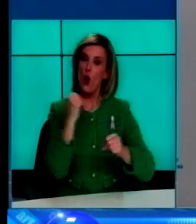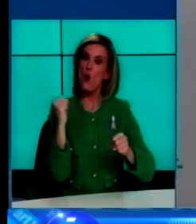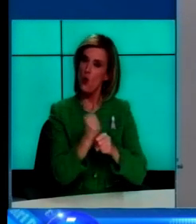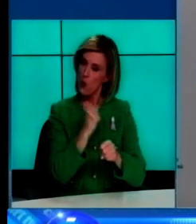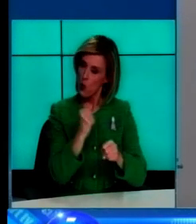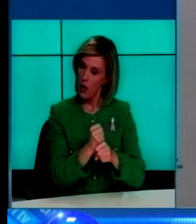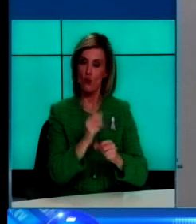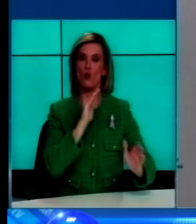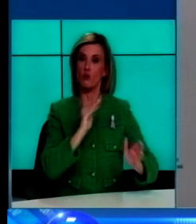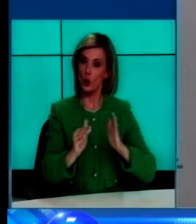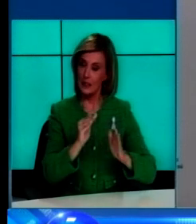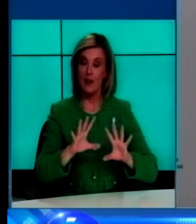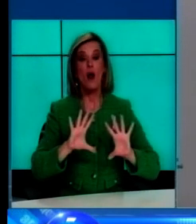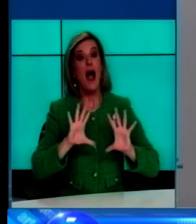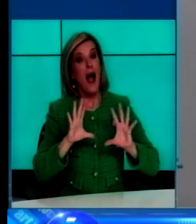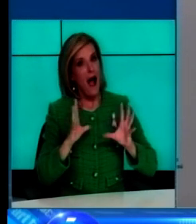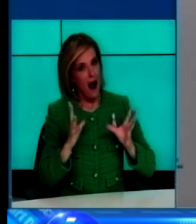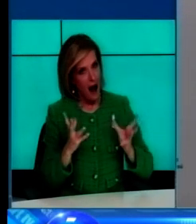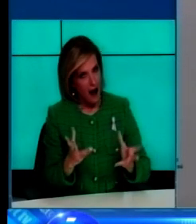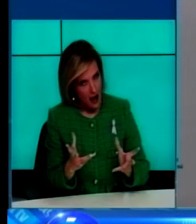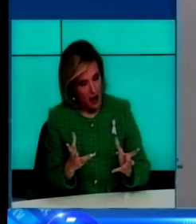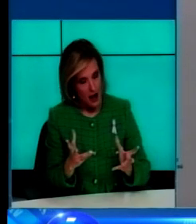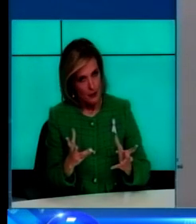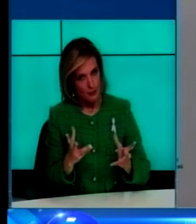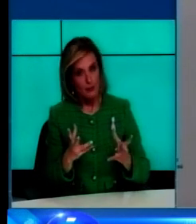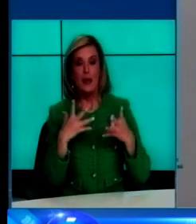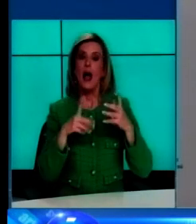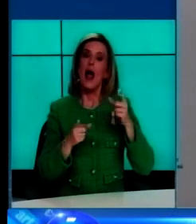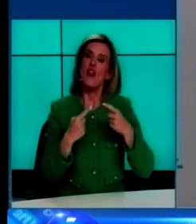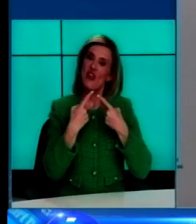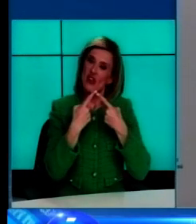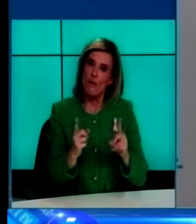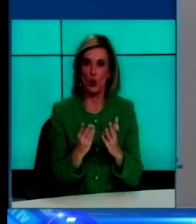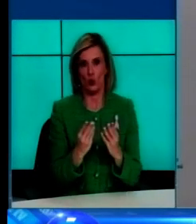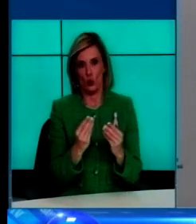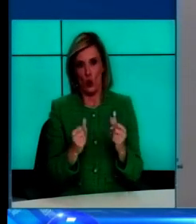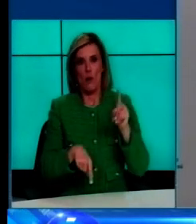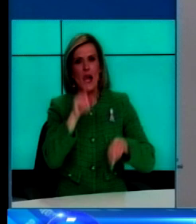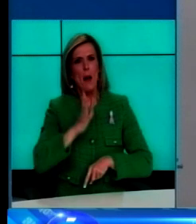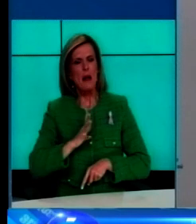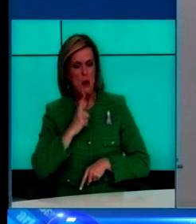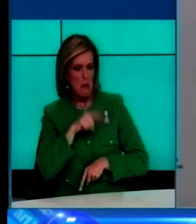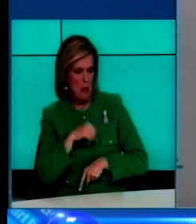δεν προστατεύουν, οδηγώντας σε μια άρνηση να εμβολιαστούν. Η μελέτη αυτή